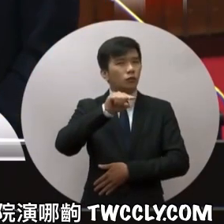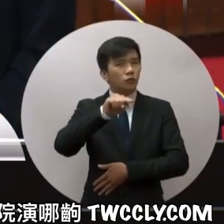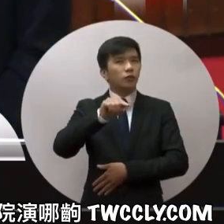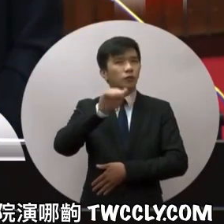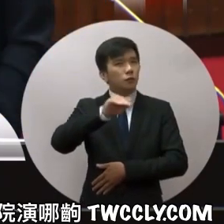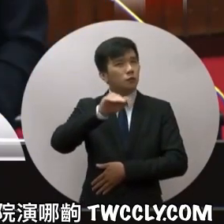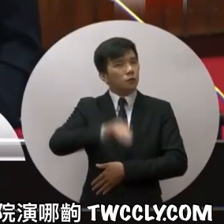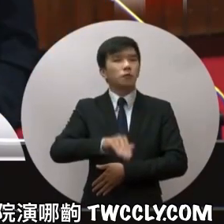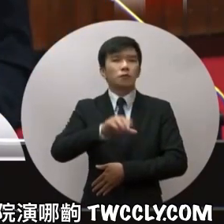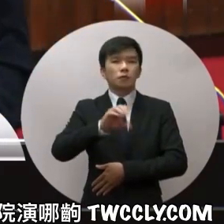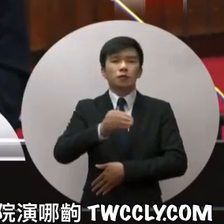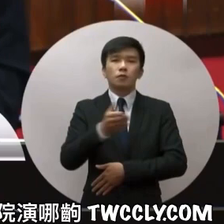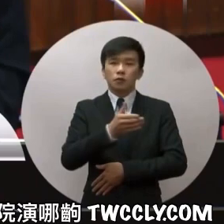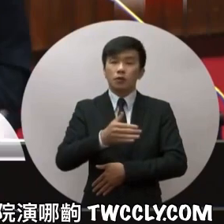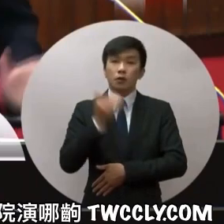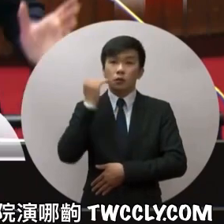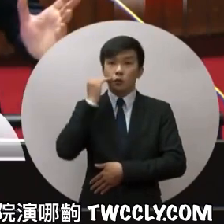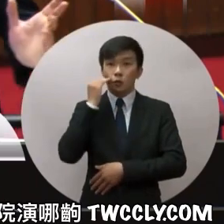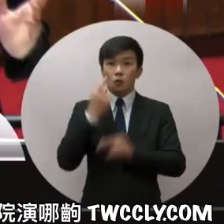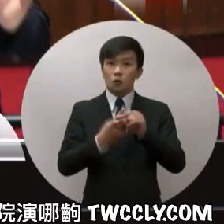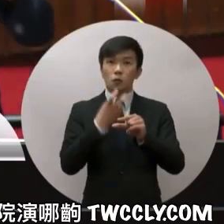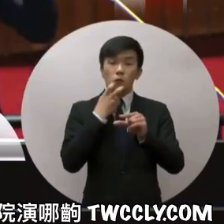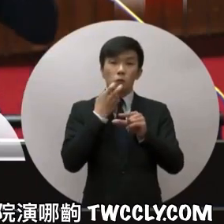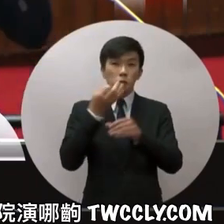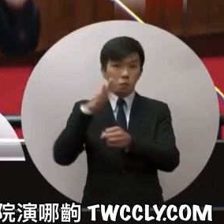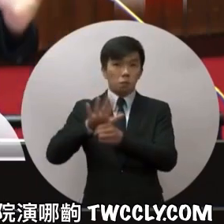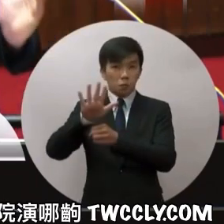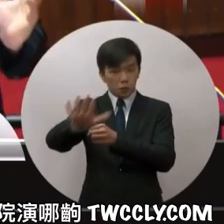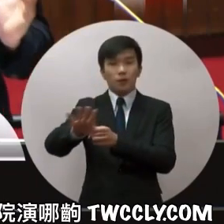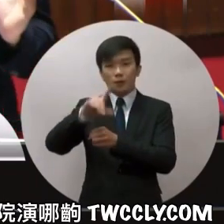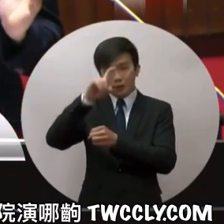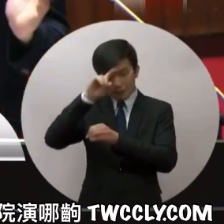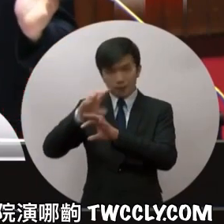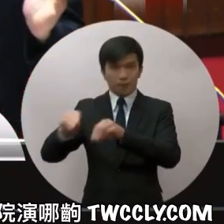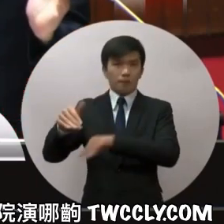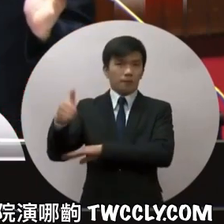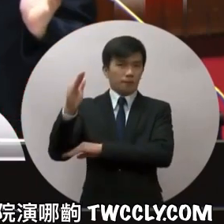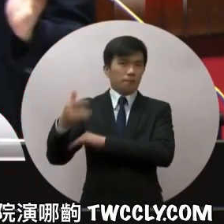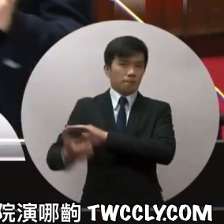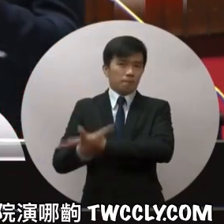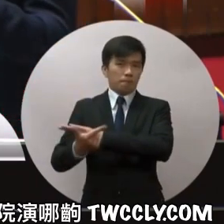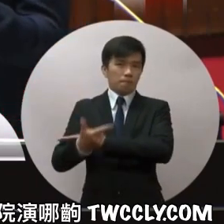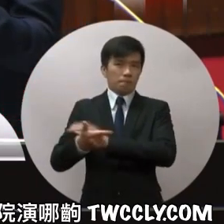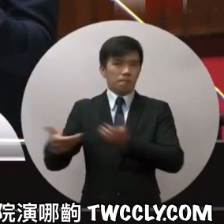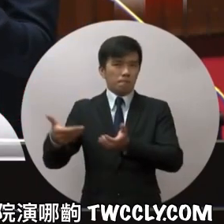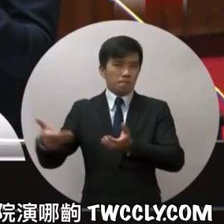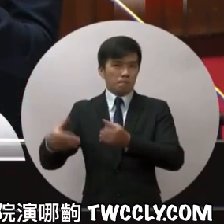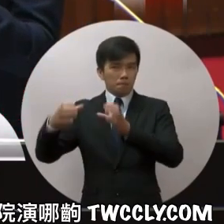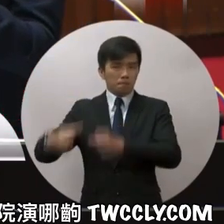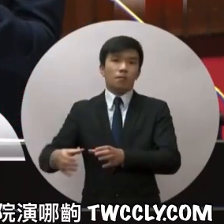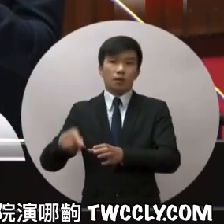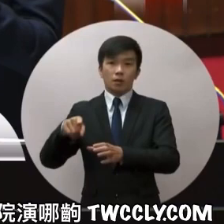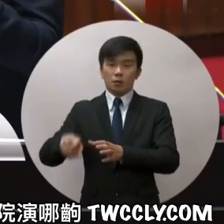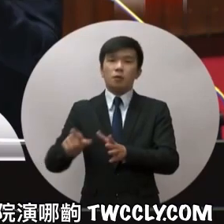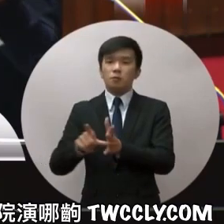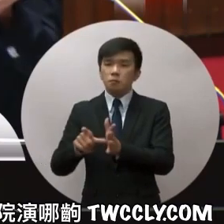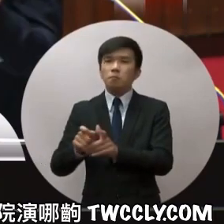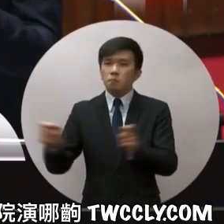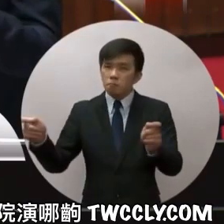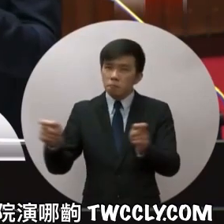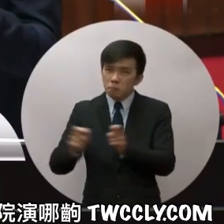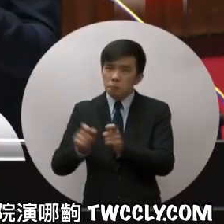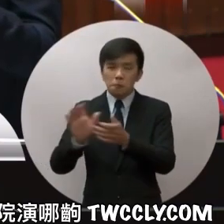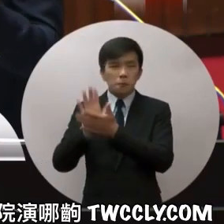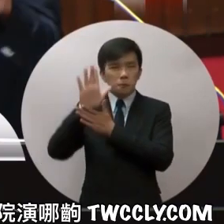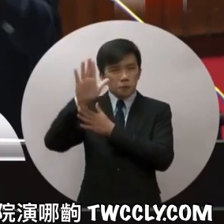中央如果出了這個錢了以後地方趕快新建這個建設是可長可久可大了就是未來的子